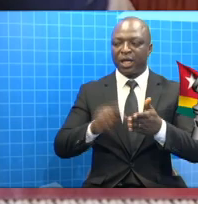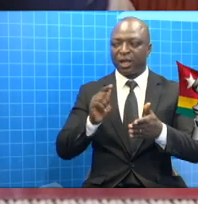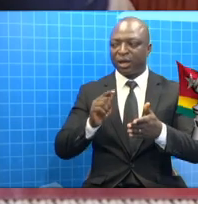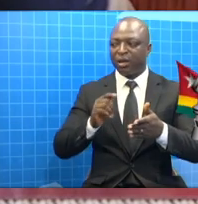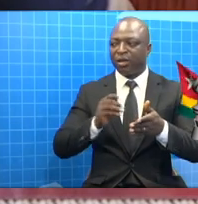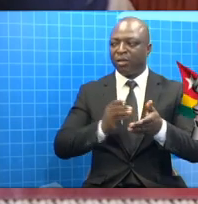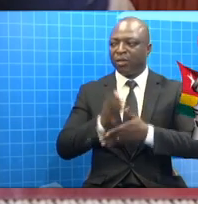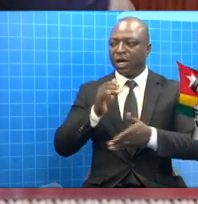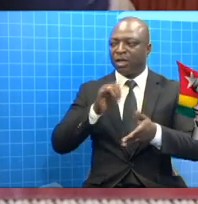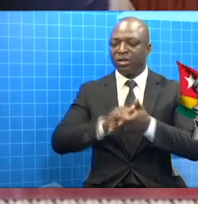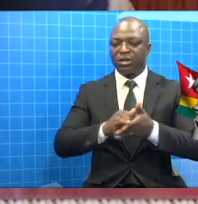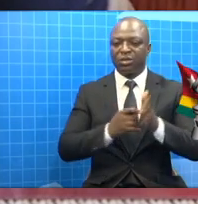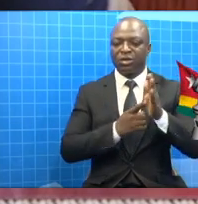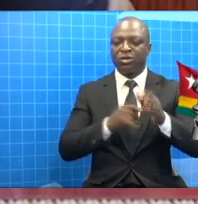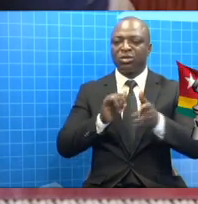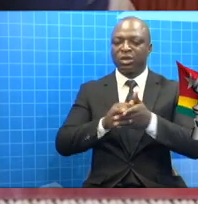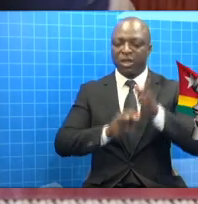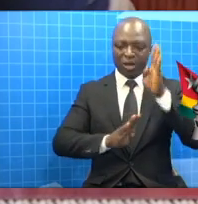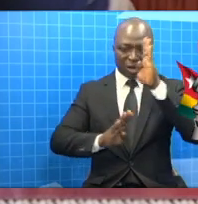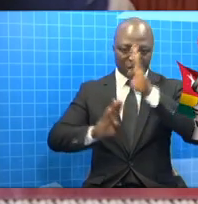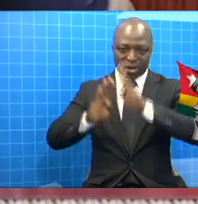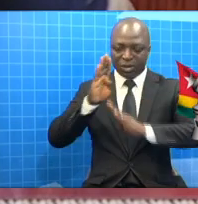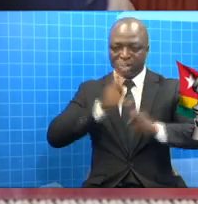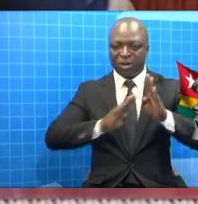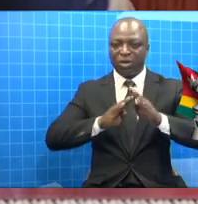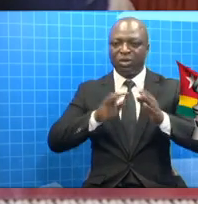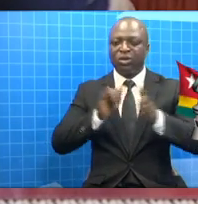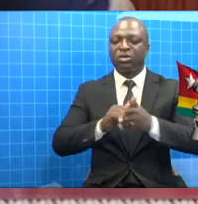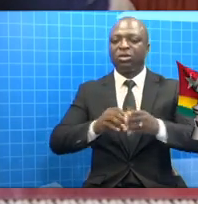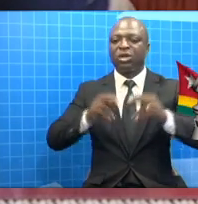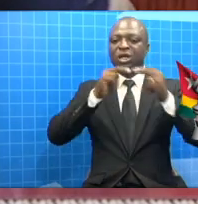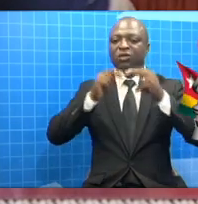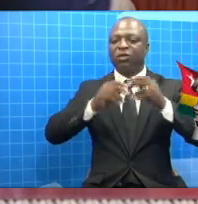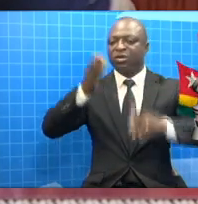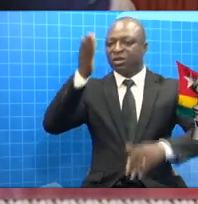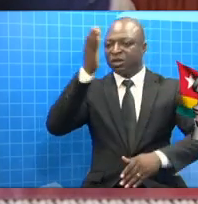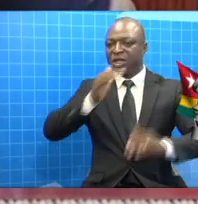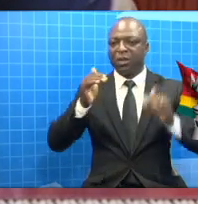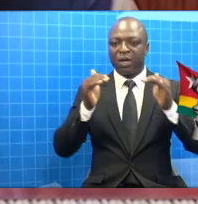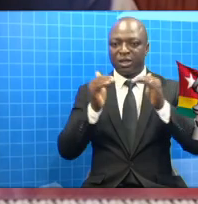une superposition de crises d'une ampleur jamais égalée.